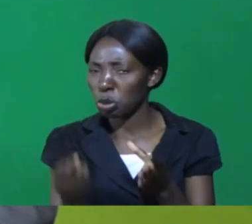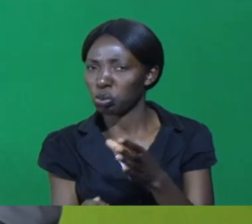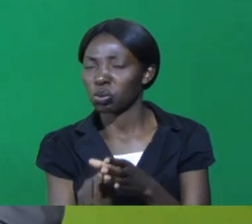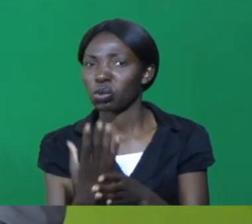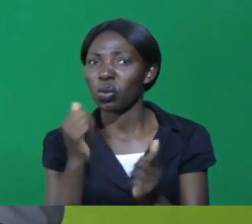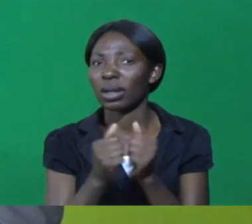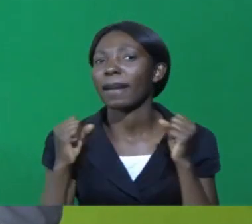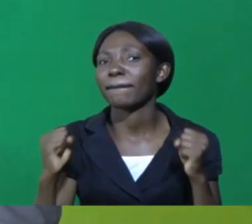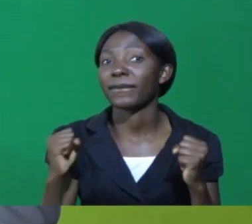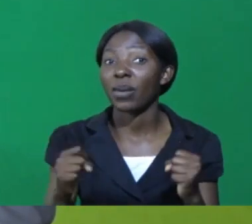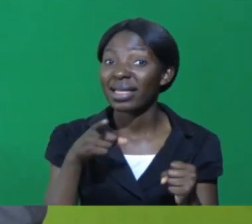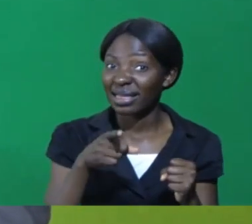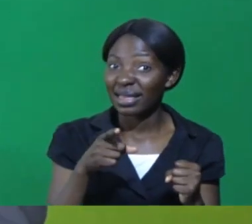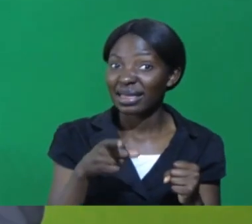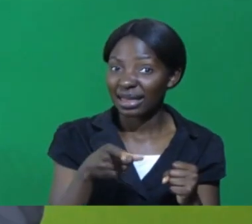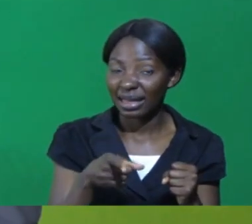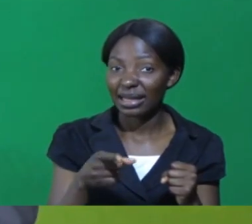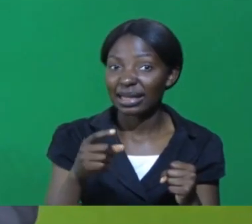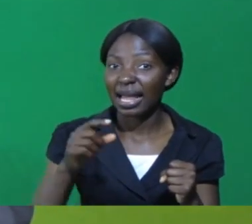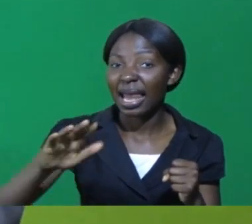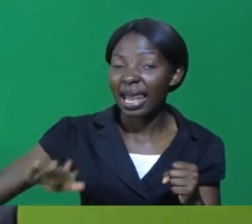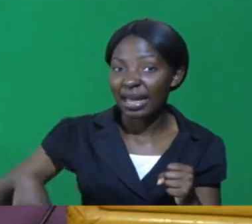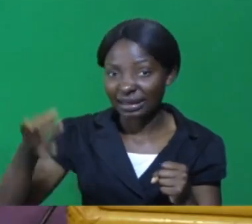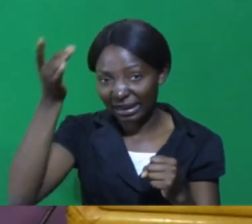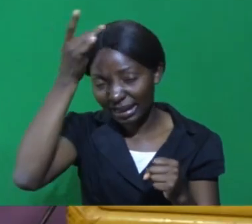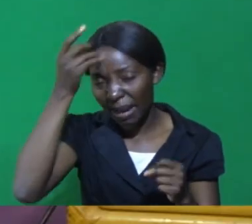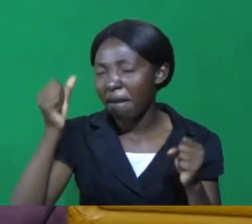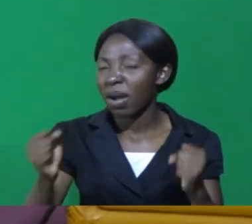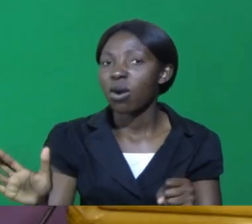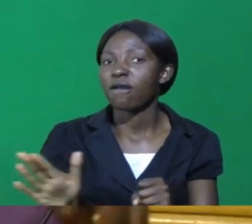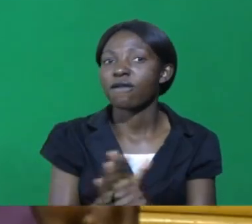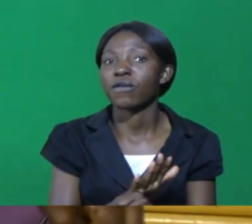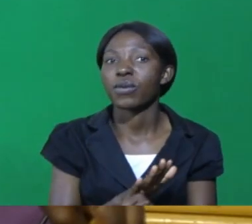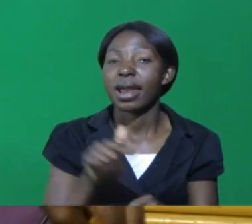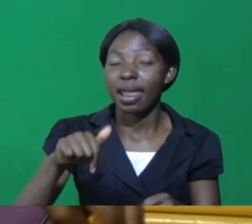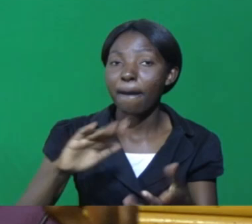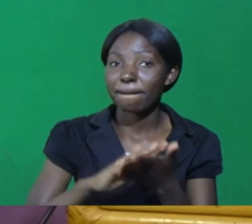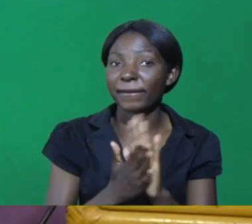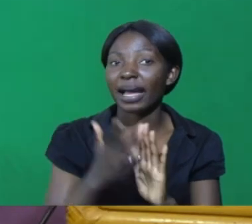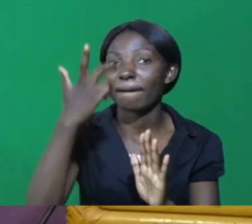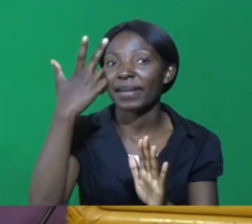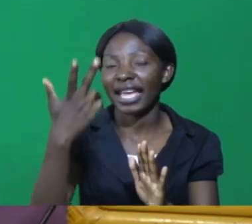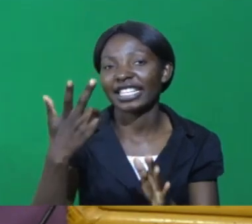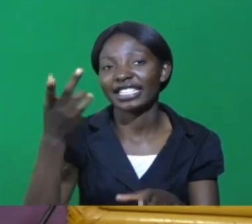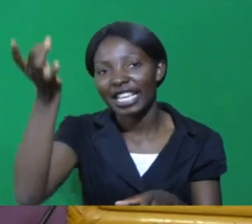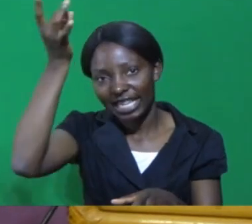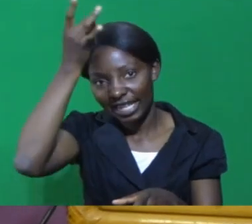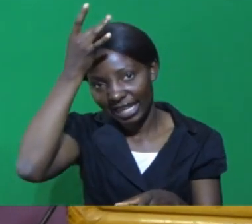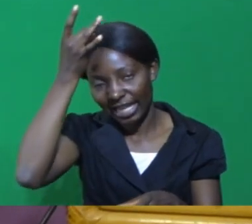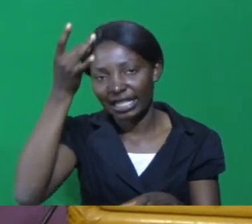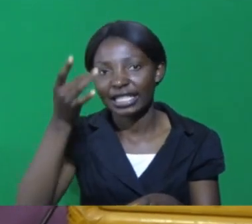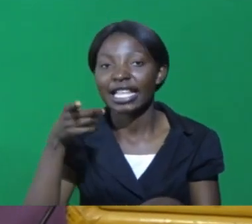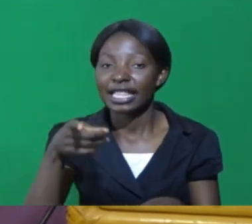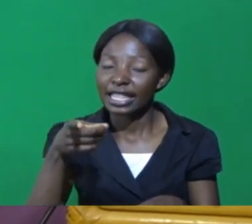akazouya shure uye wokuparadza madzimambo 3. Akazosimuka obva aita wechi8. Ndiye ari kunzi akaparadza 3